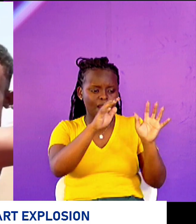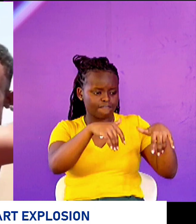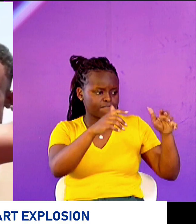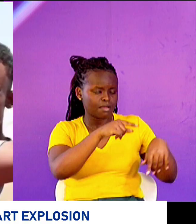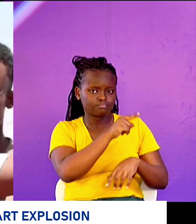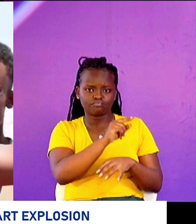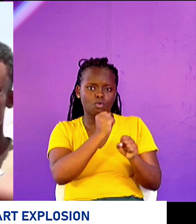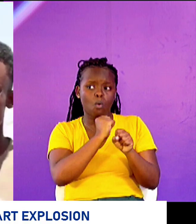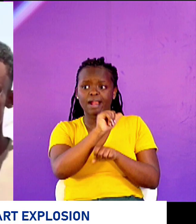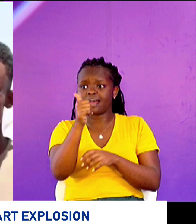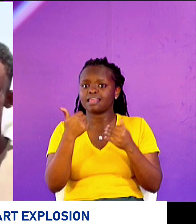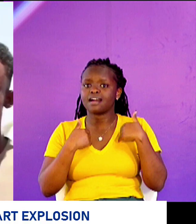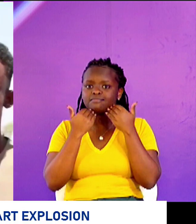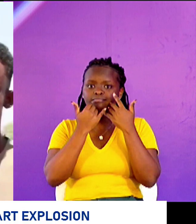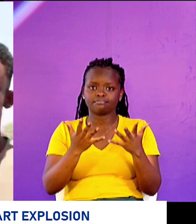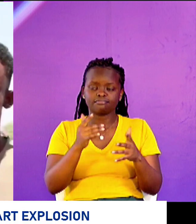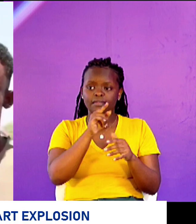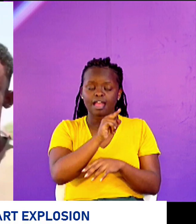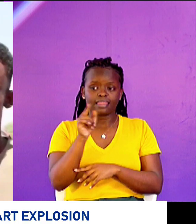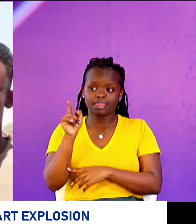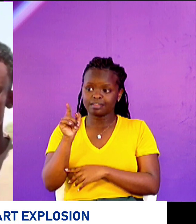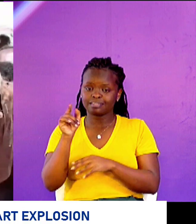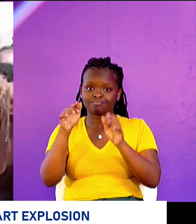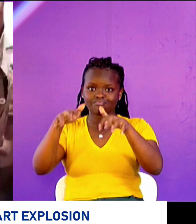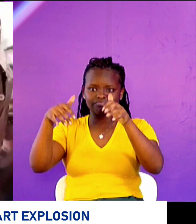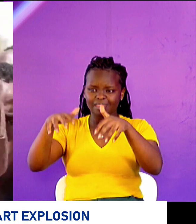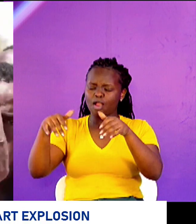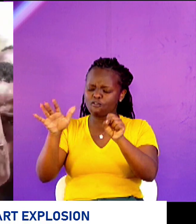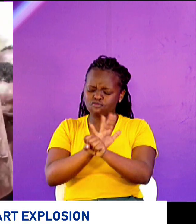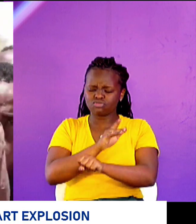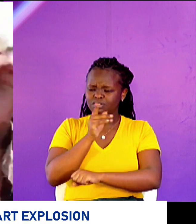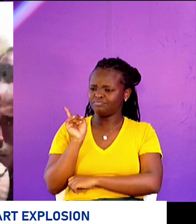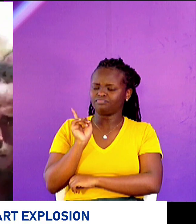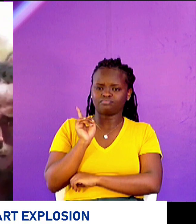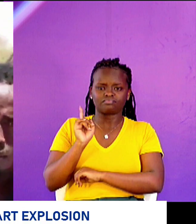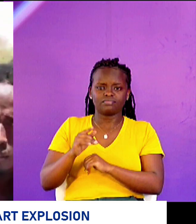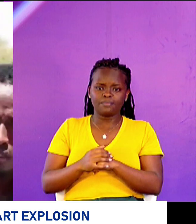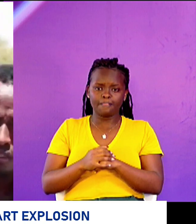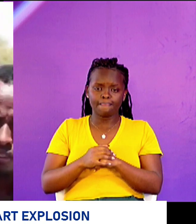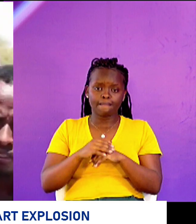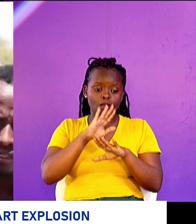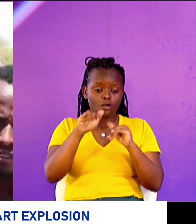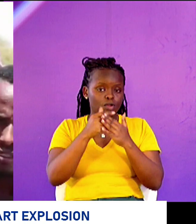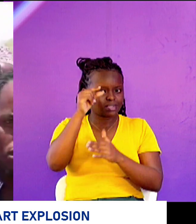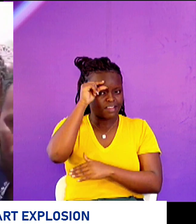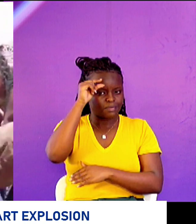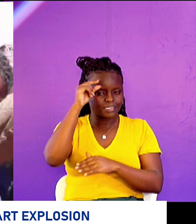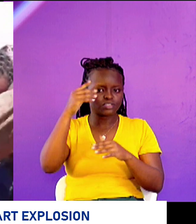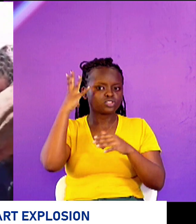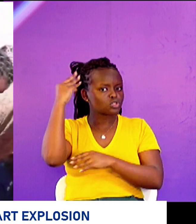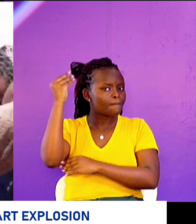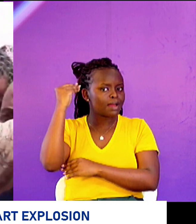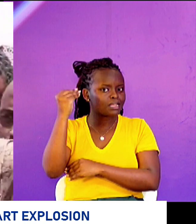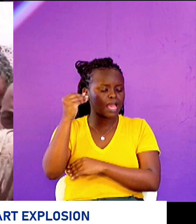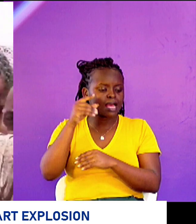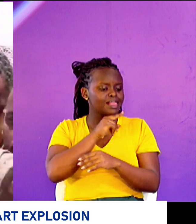nyingine. Ile shamba kwenda, hii kitu imejaa. Tuma serikali yetu message, pamoja serikali ya Somalia. Hii watu